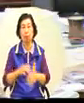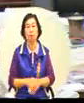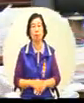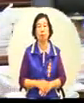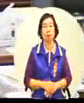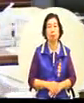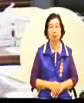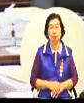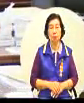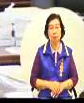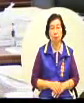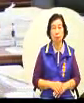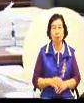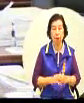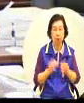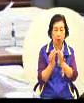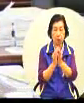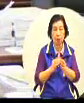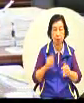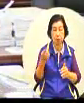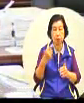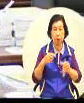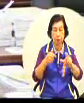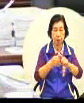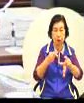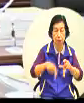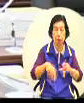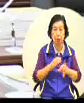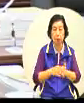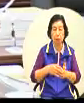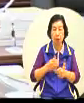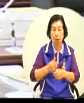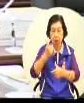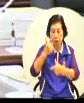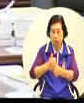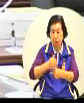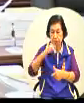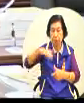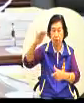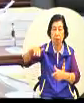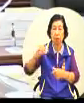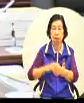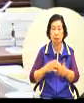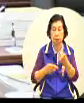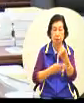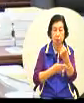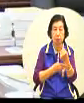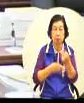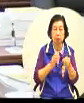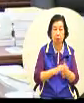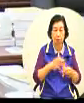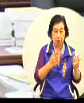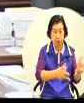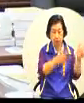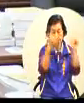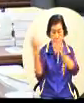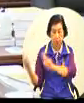我们桃园区的建山里的建国桥复建案，